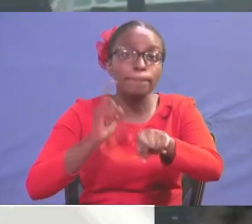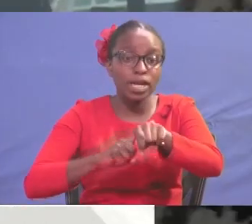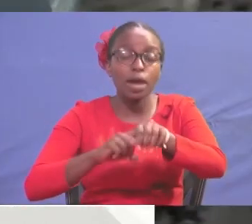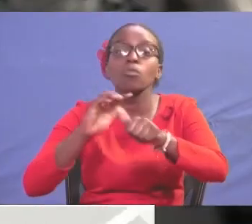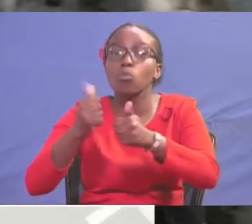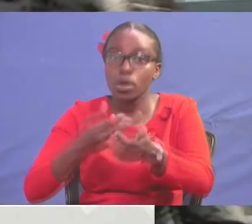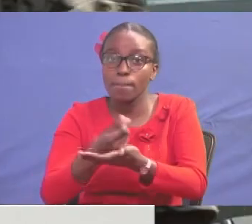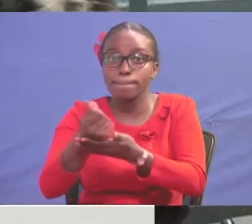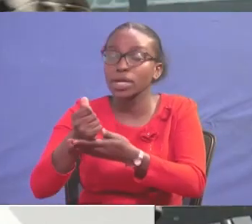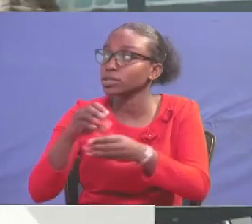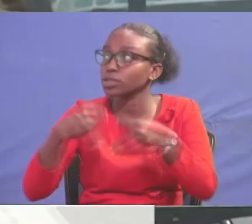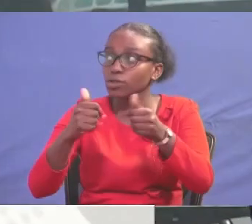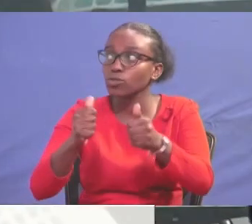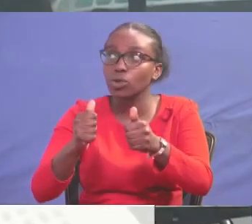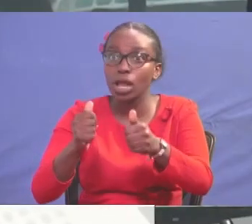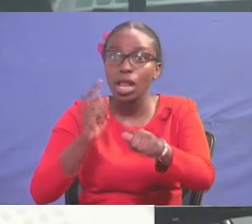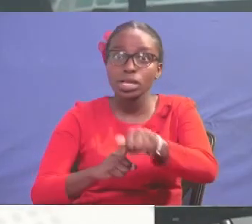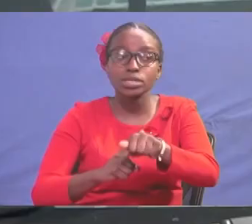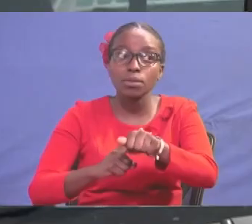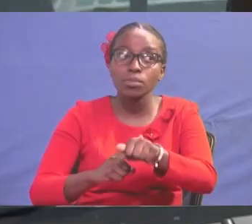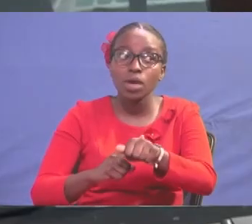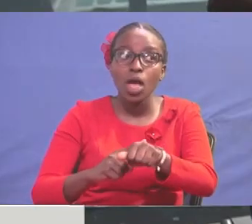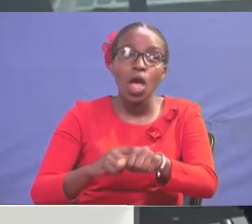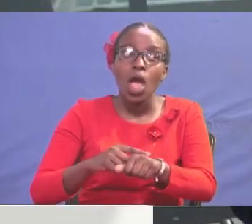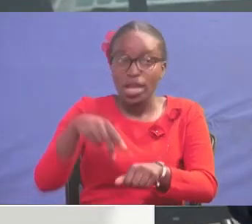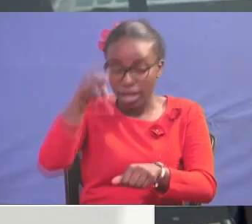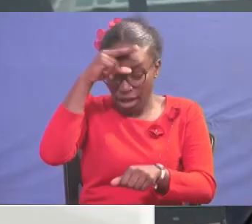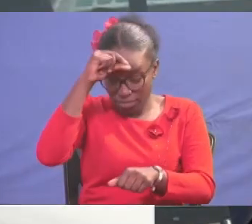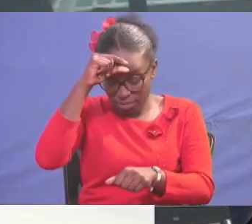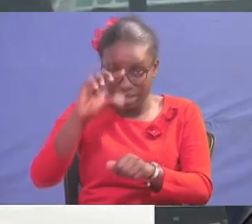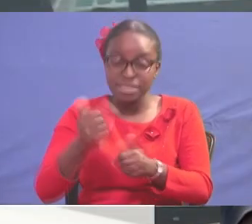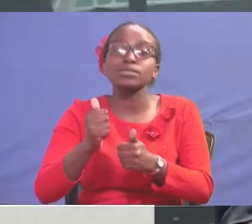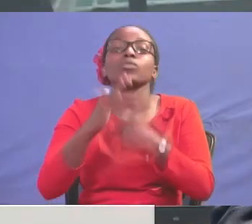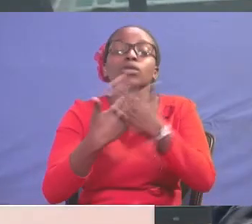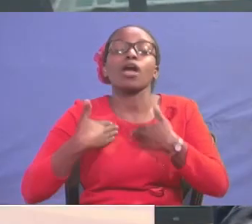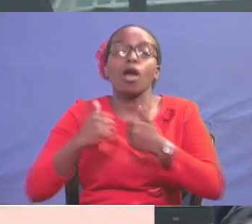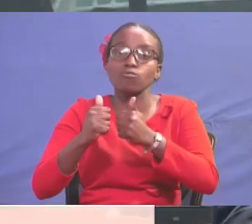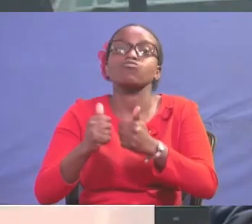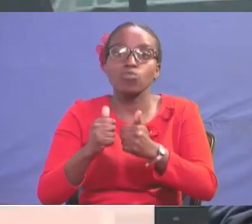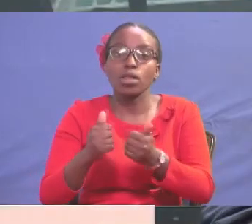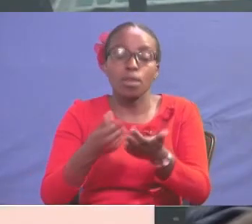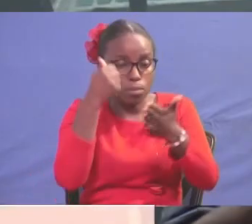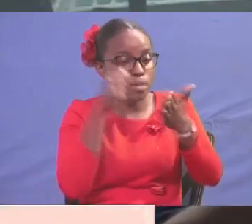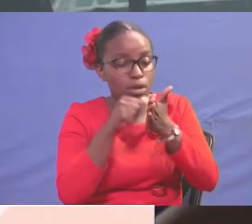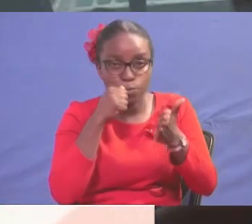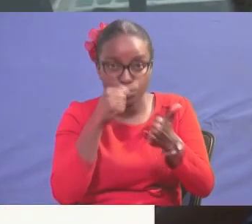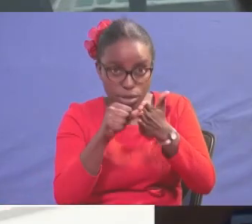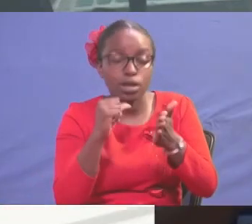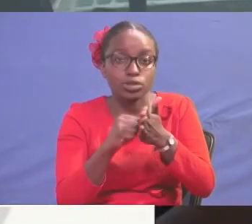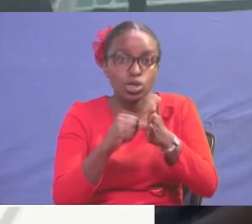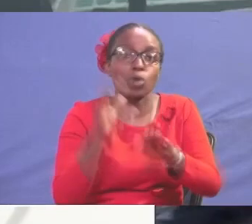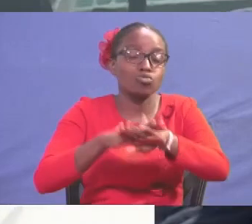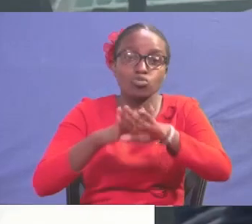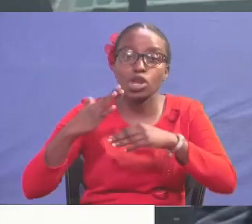ya municipal. Tukiletwa maskari kila siku asubuhi, wakija wakiangalia mabarua yako sawa, wanarudi. Mara nenda